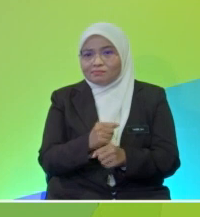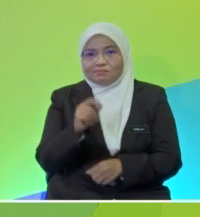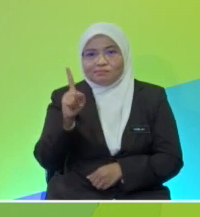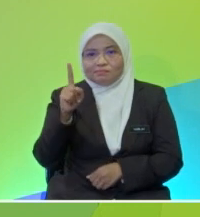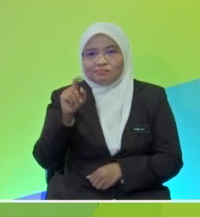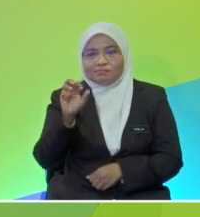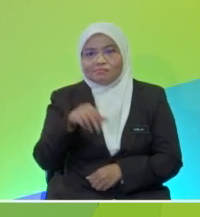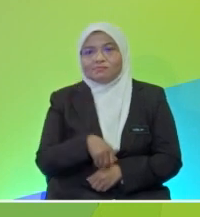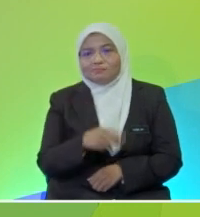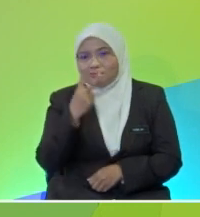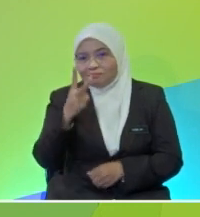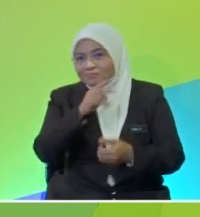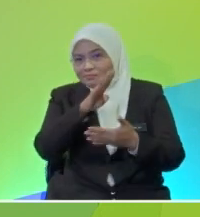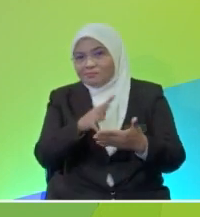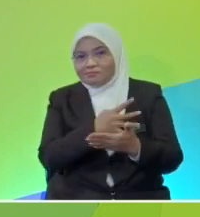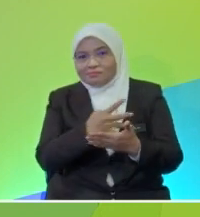517